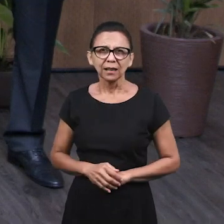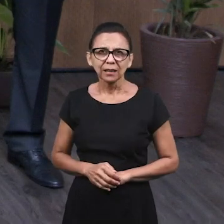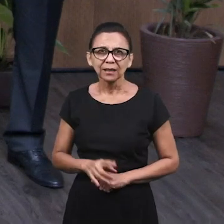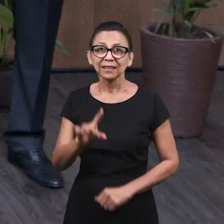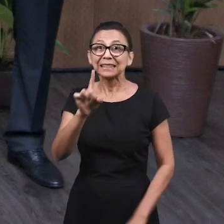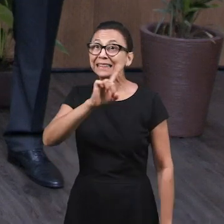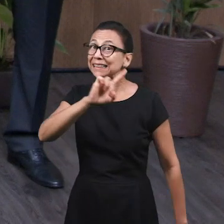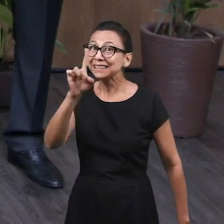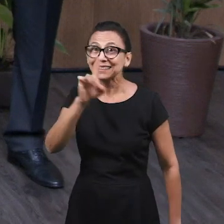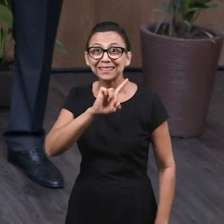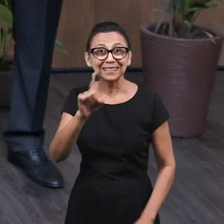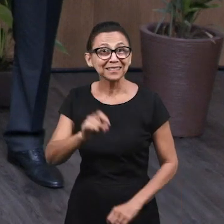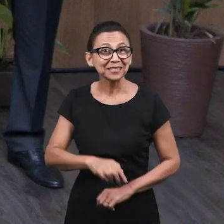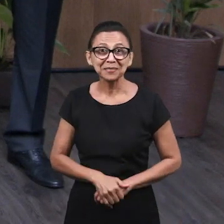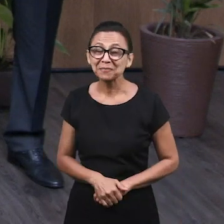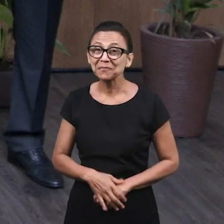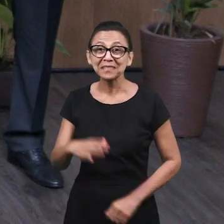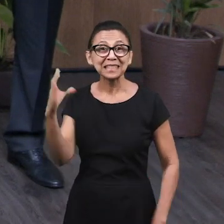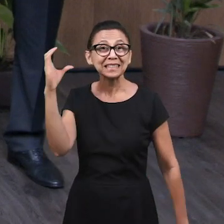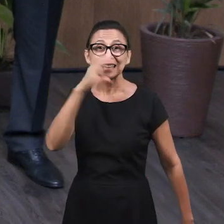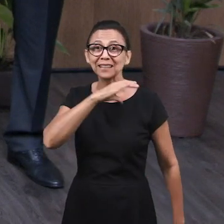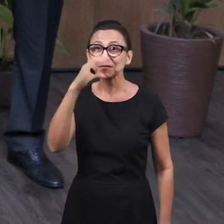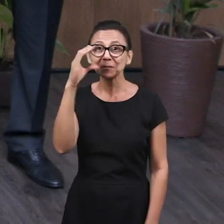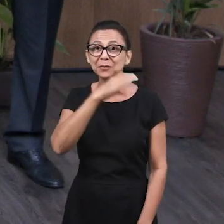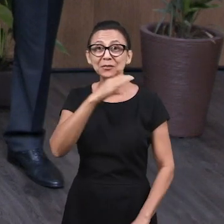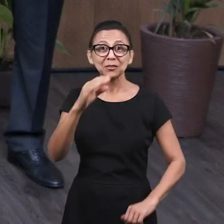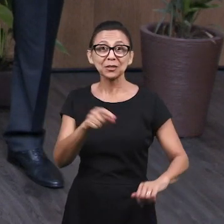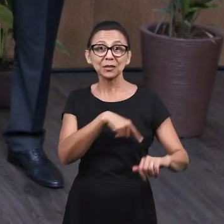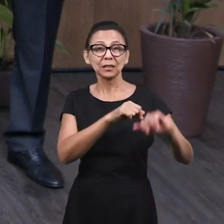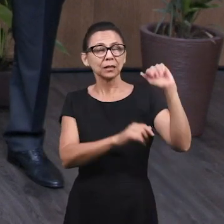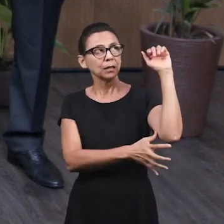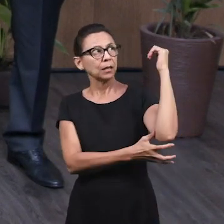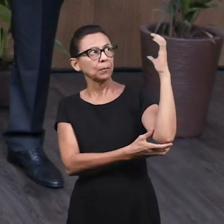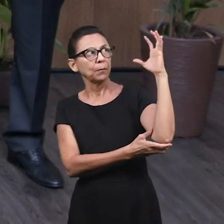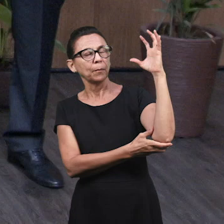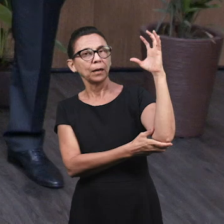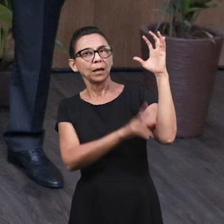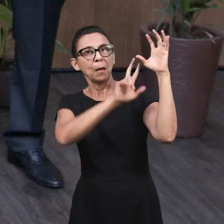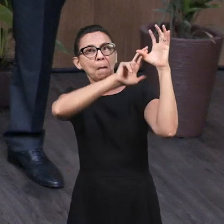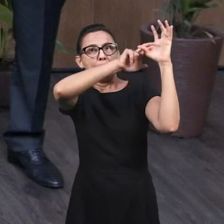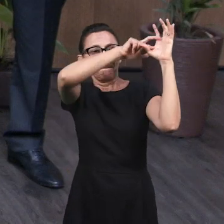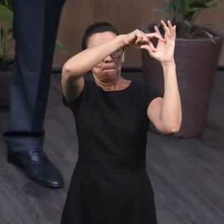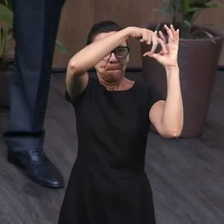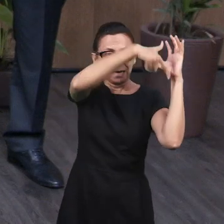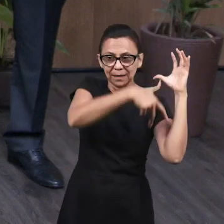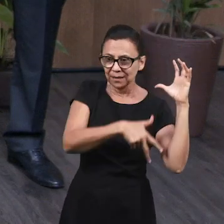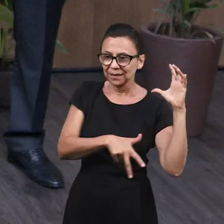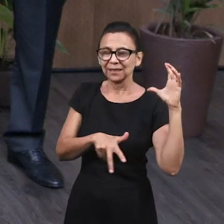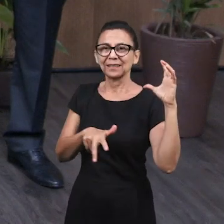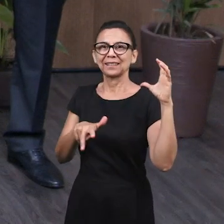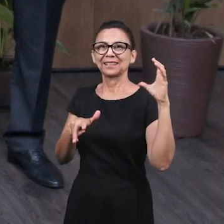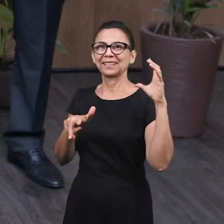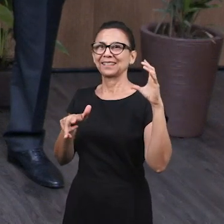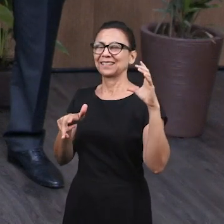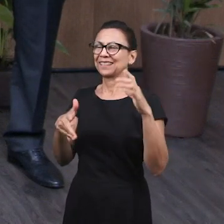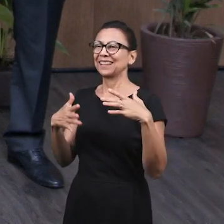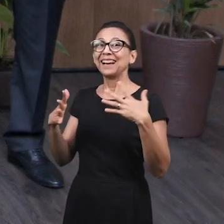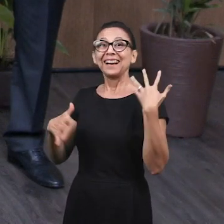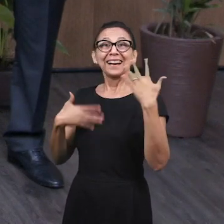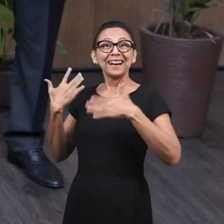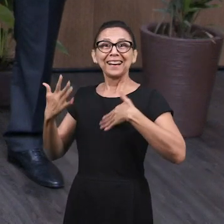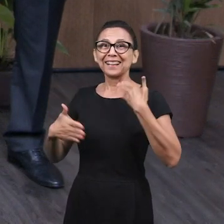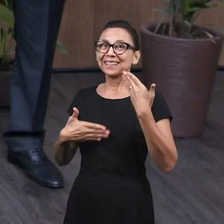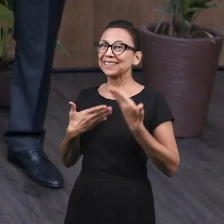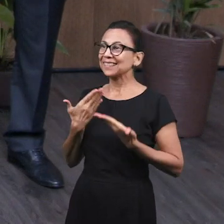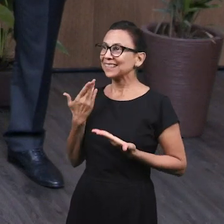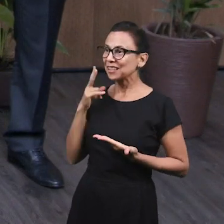maison immédiatement. Desceu da árvore Et la Bible dit, imediatamente. il a reçu Jésus avec joie. Il a